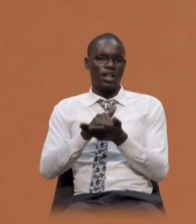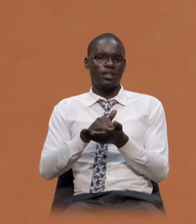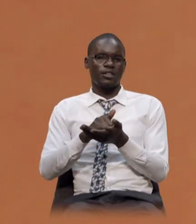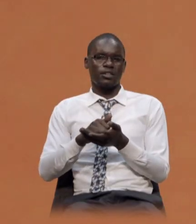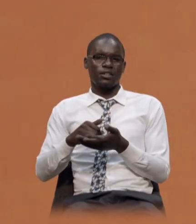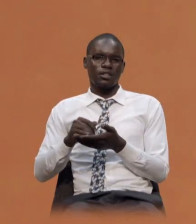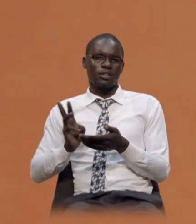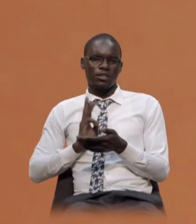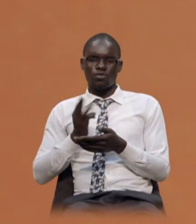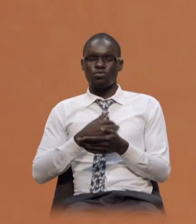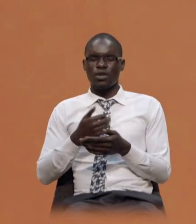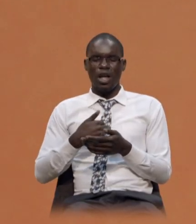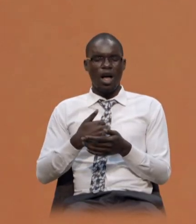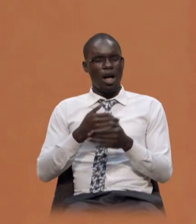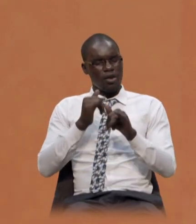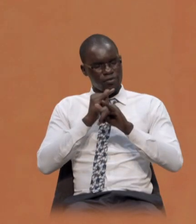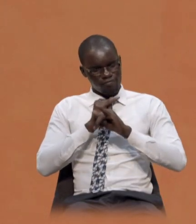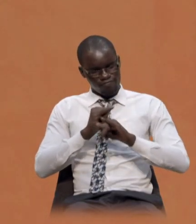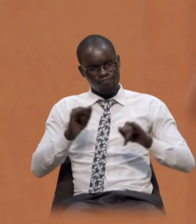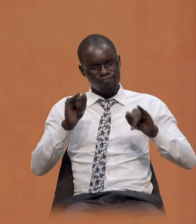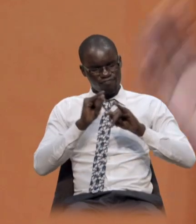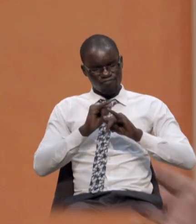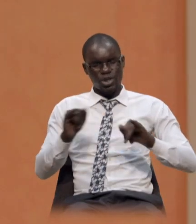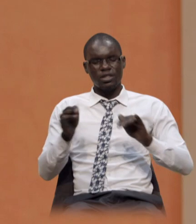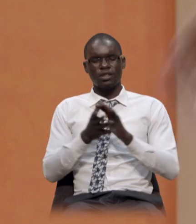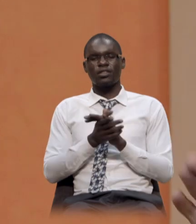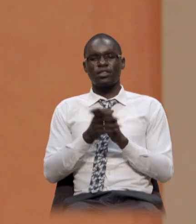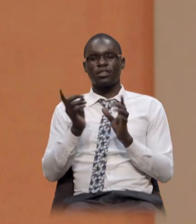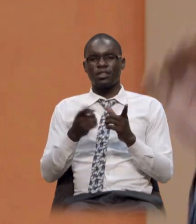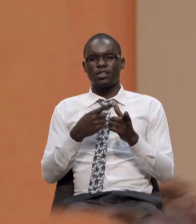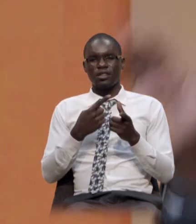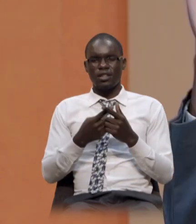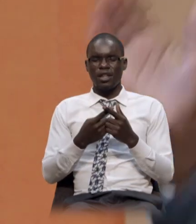alihakikisha wokovu wetu,